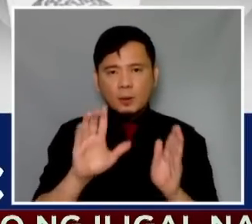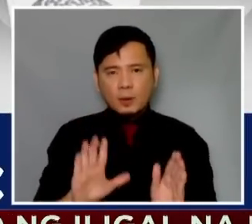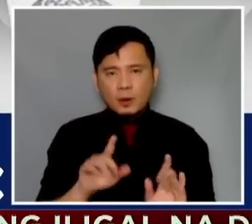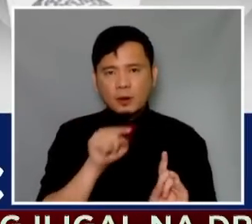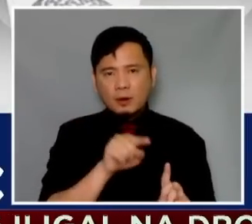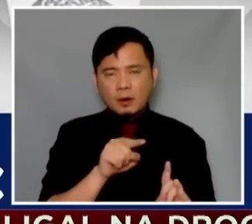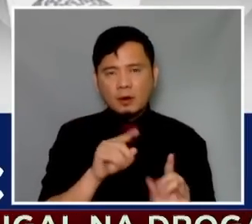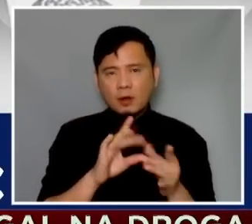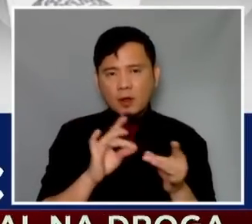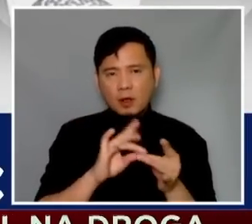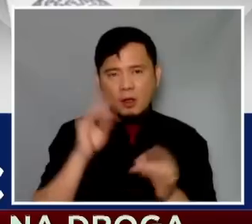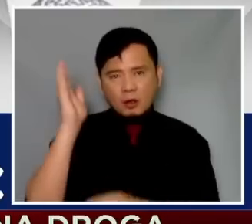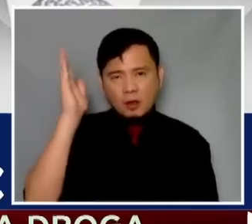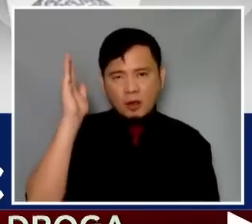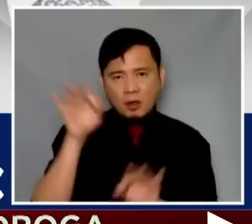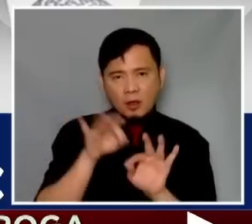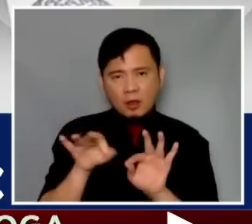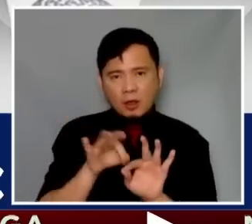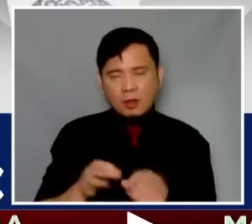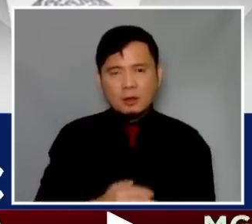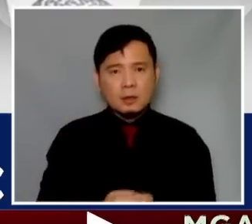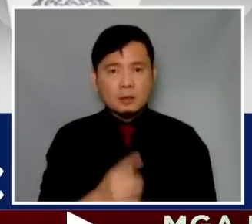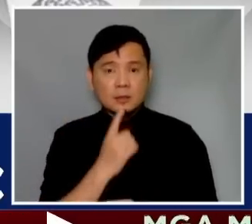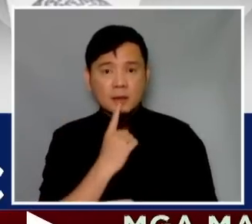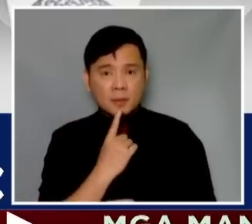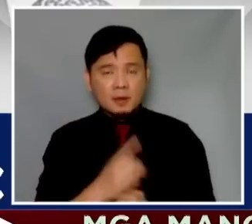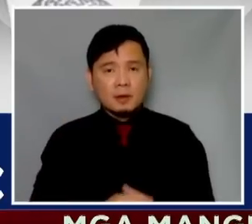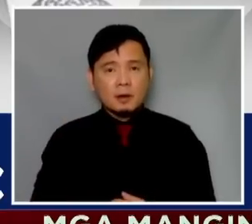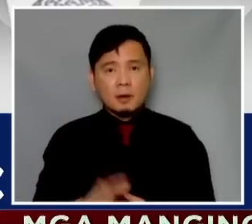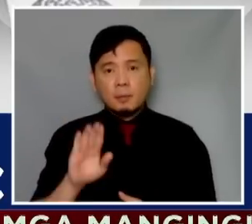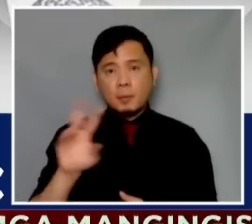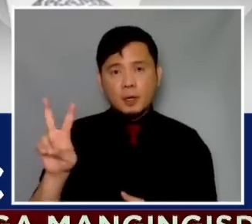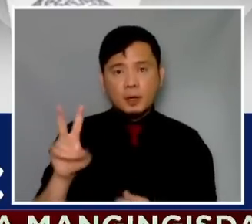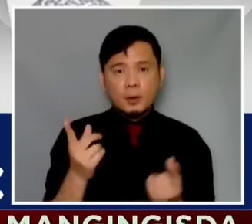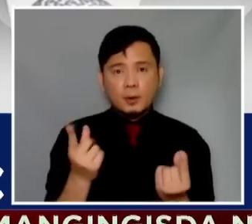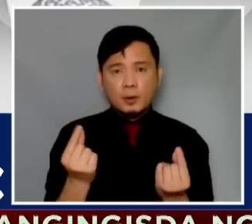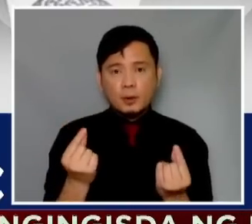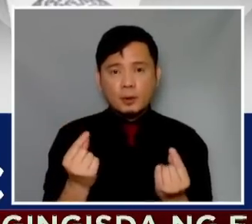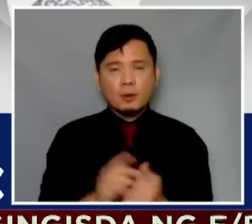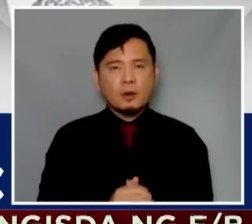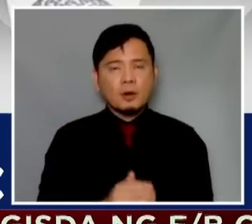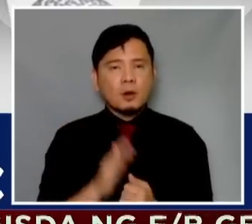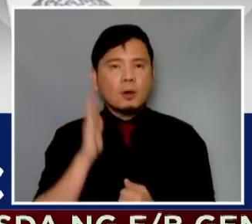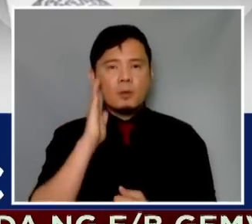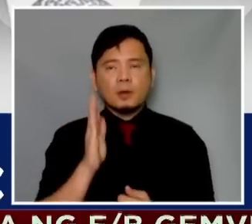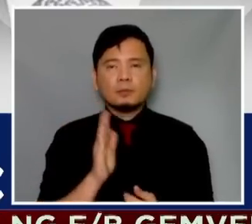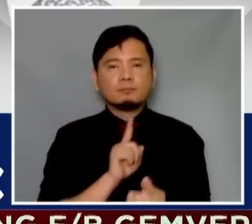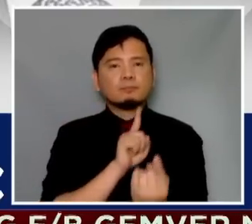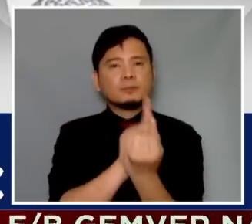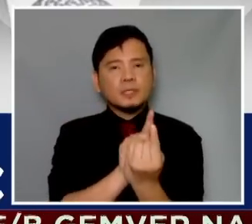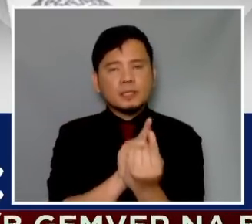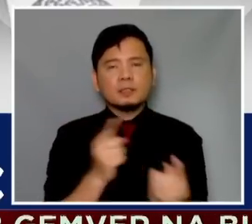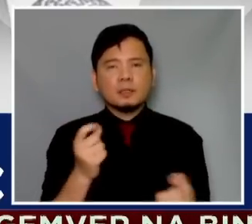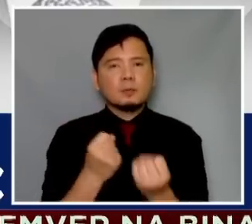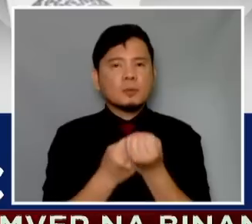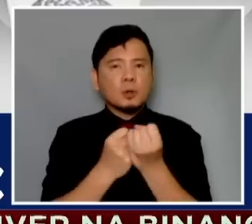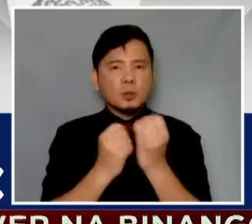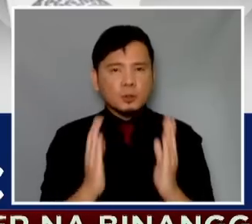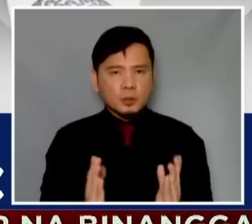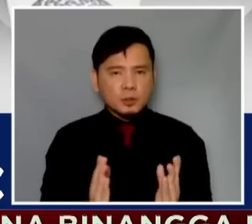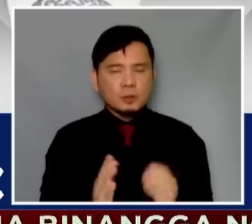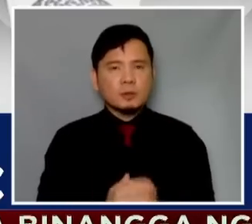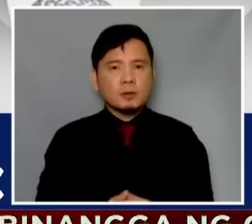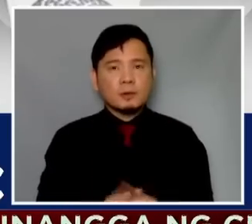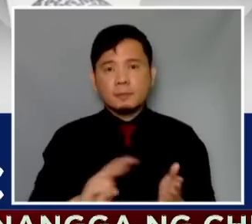Vic Rodriguez na sa halip ay pupuntahan na lang daw ni Marcos ang mga supporters at dadalo ito sa